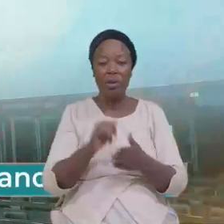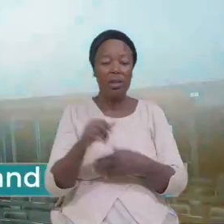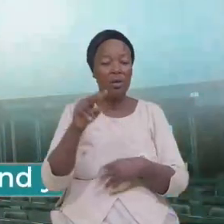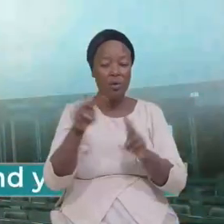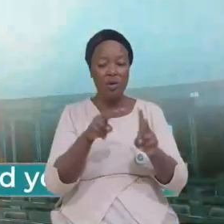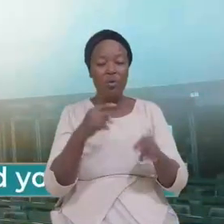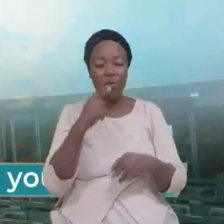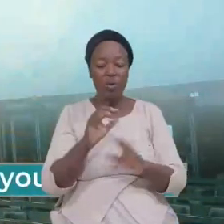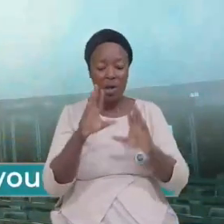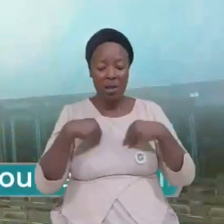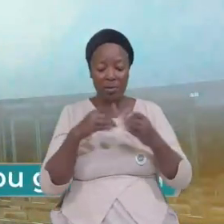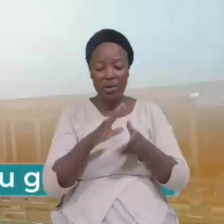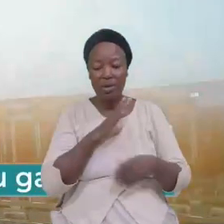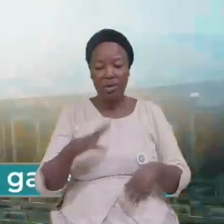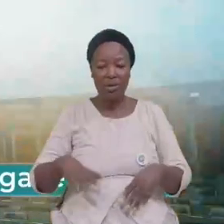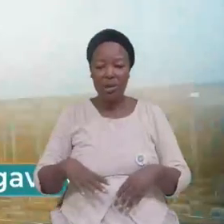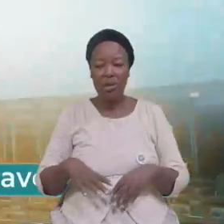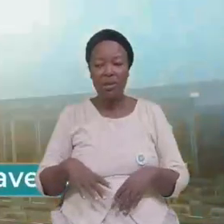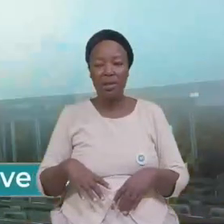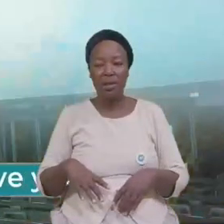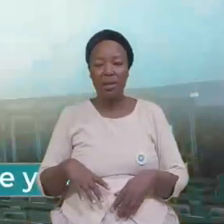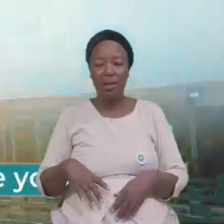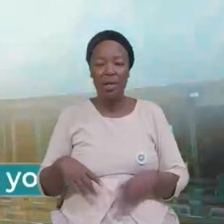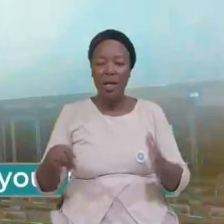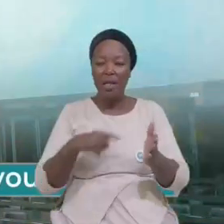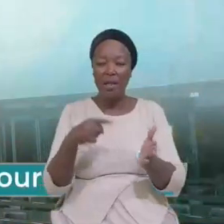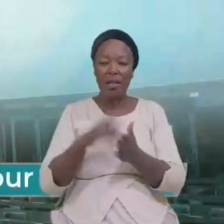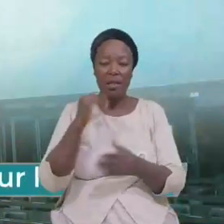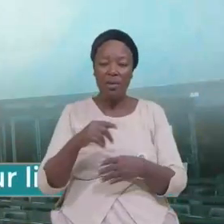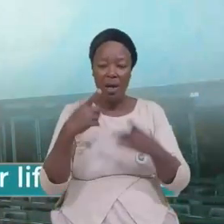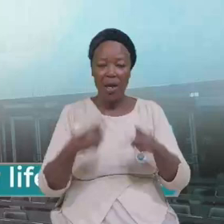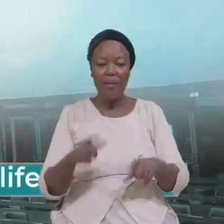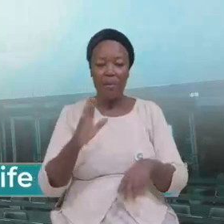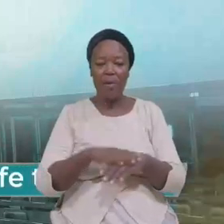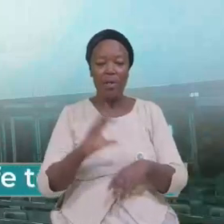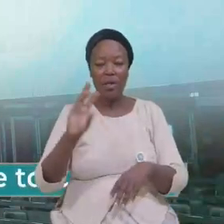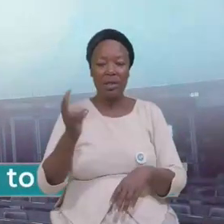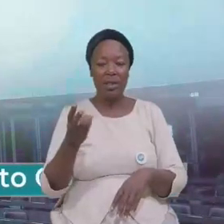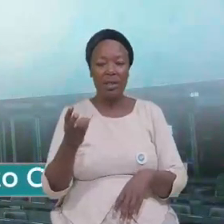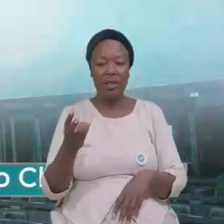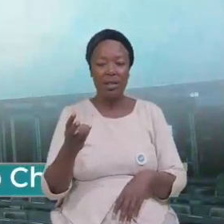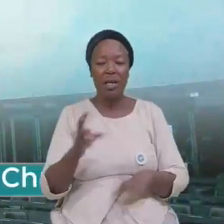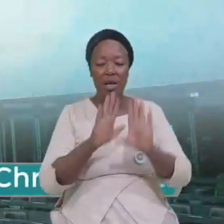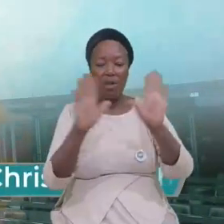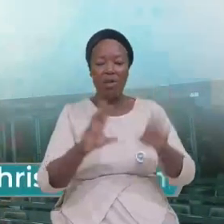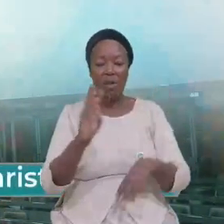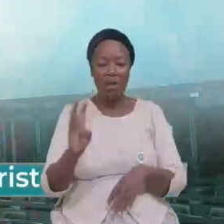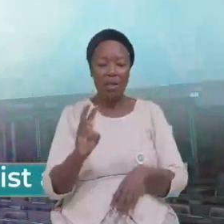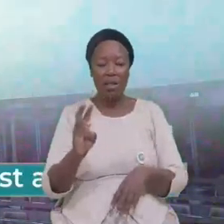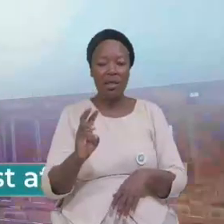Ceux qui ont donné leur vie à Christ, il y aura un banquet le dimanche 6